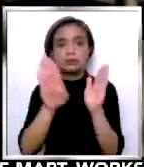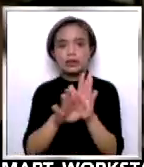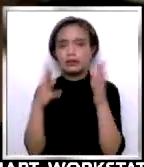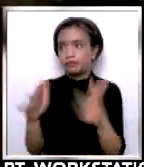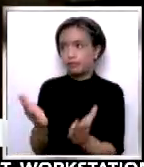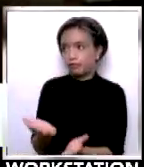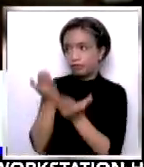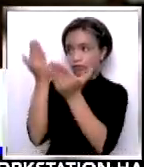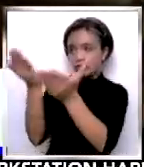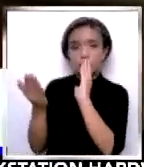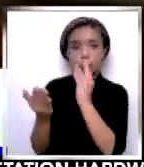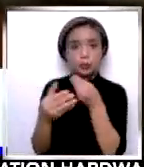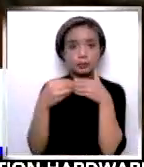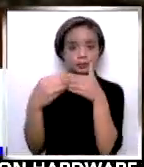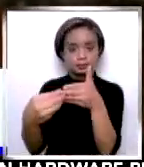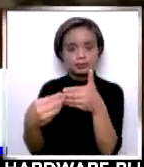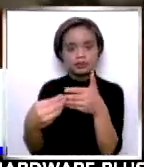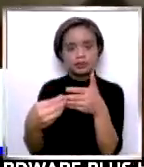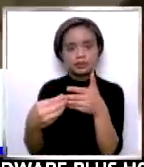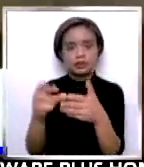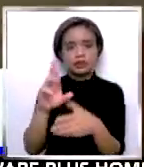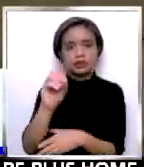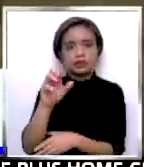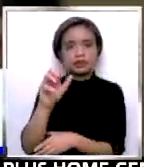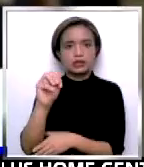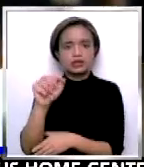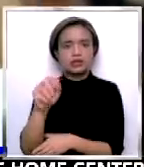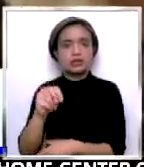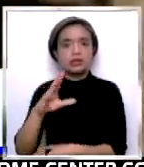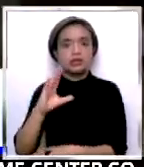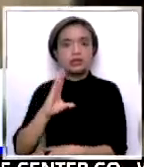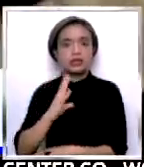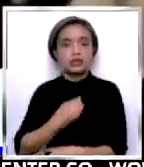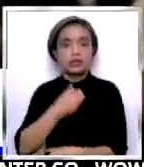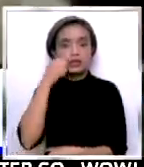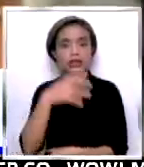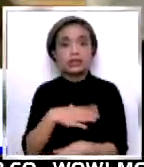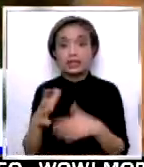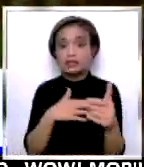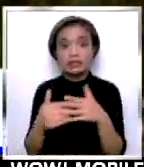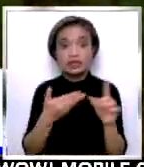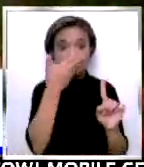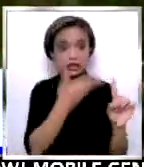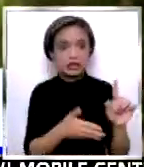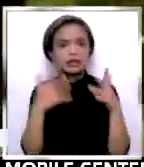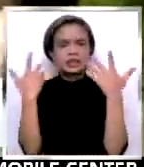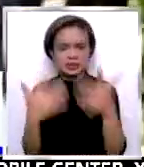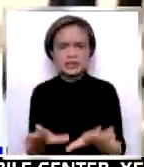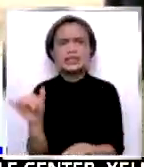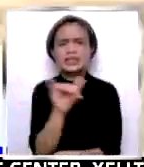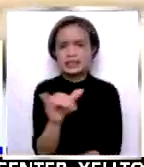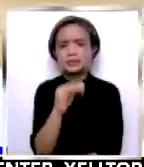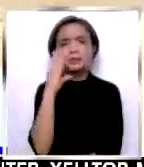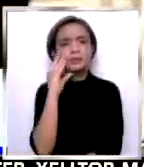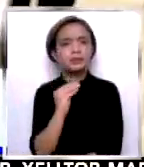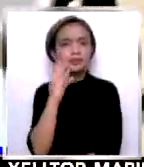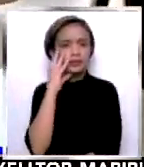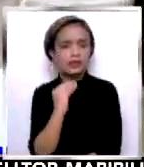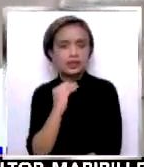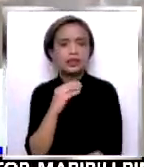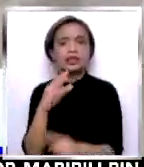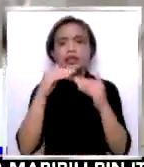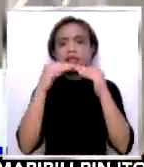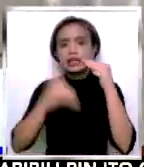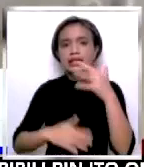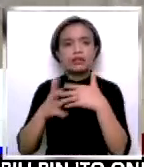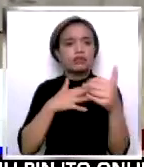Bataan Representative Geraldine Roman na isang transgender woman. Kahit siya raw ay nakaranas din ng diskriminasyon kahit may pwesto na dahil